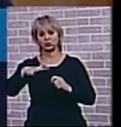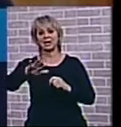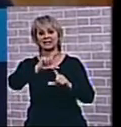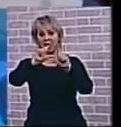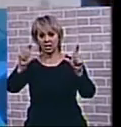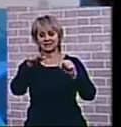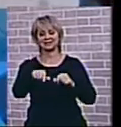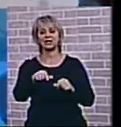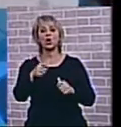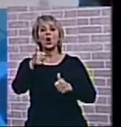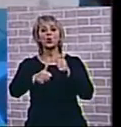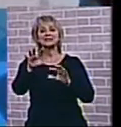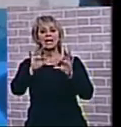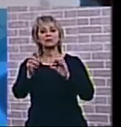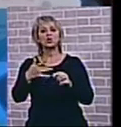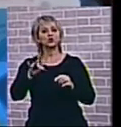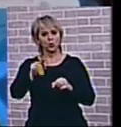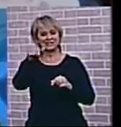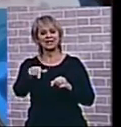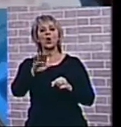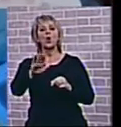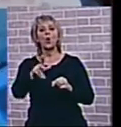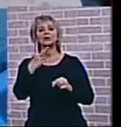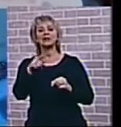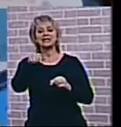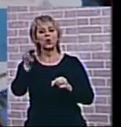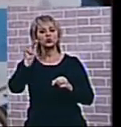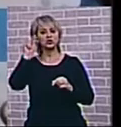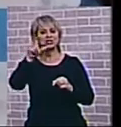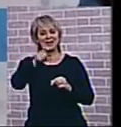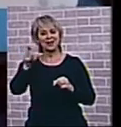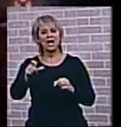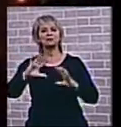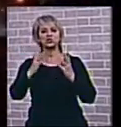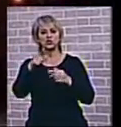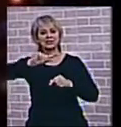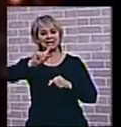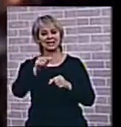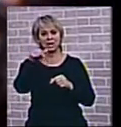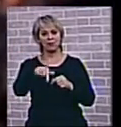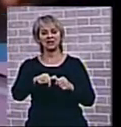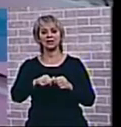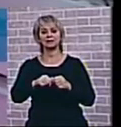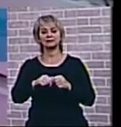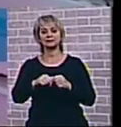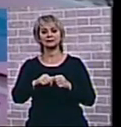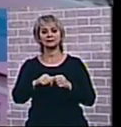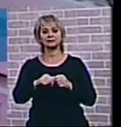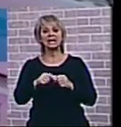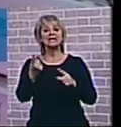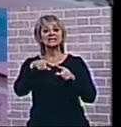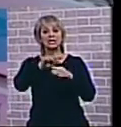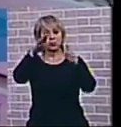казны. Конкурс на отбор очень жесткий, он предъявляет к учителям очень серьезные требования. С